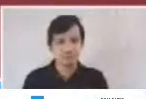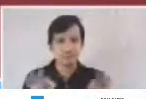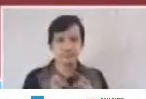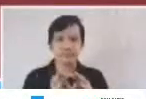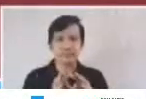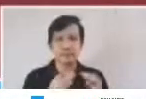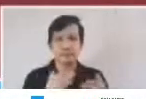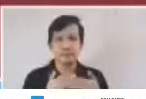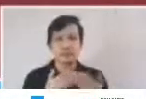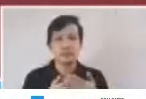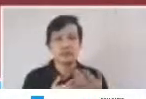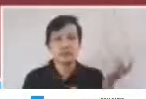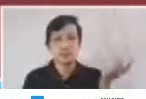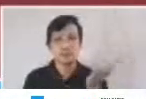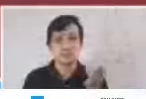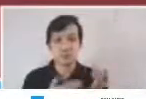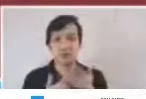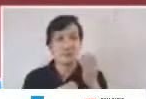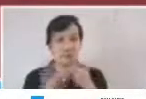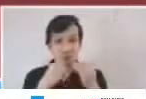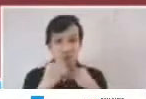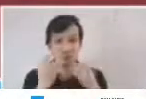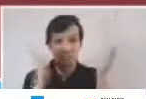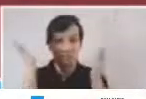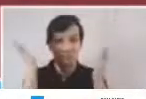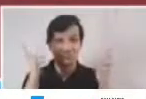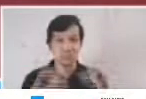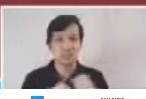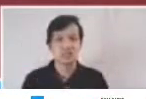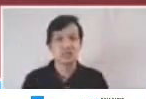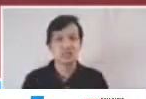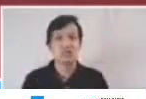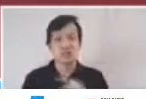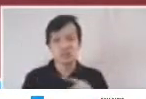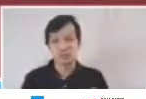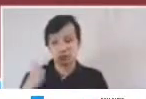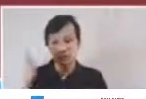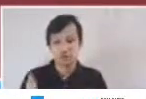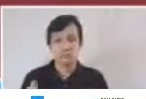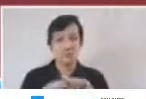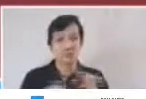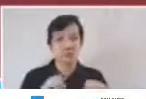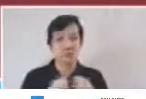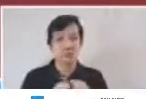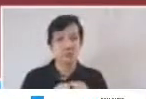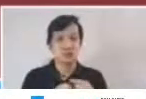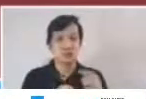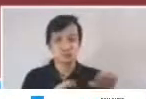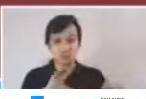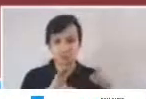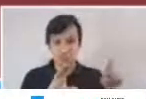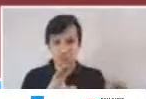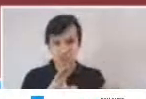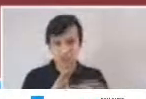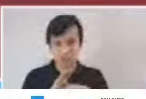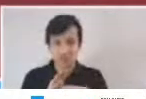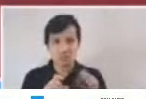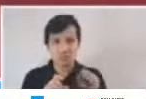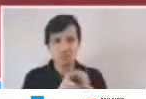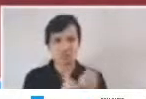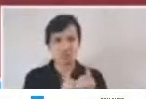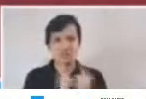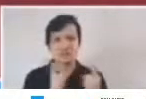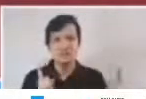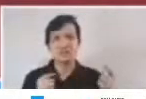Okay, aanunsyo po yan ng IATF, no? Kapag domestic flight, meron pong testing mechanism sa